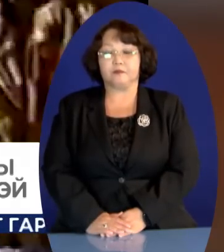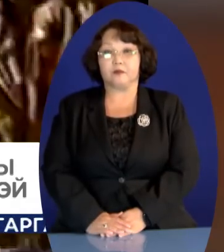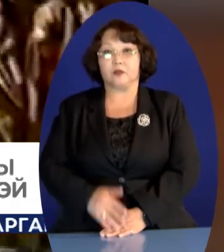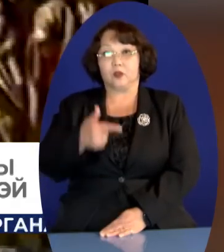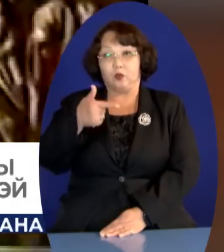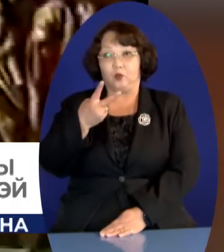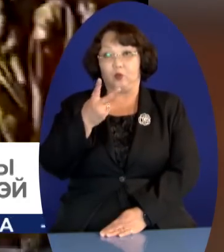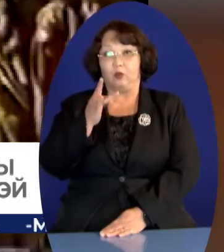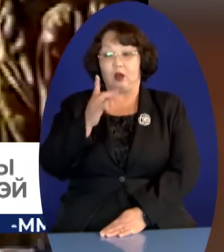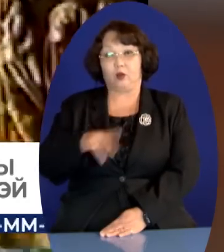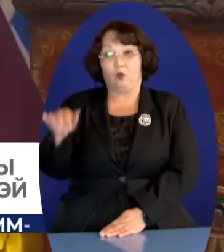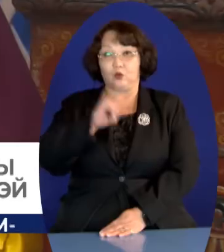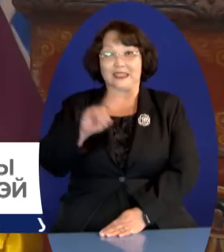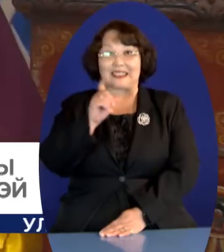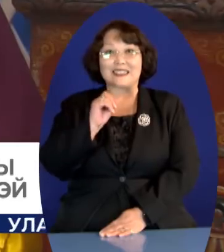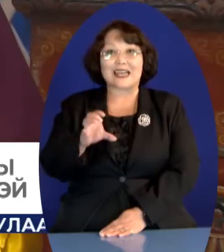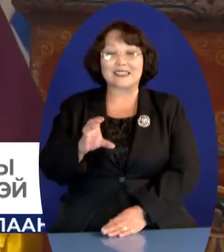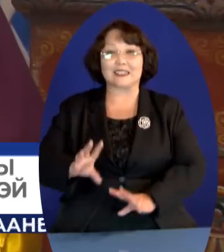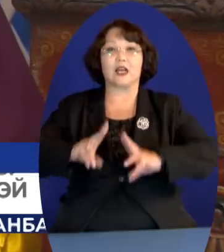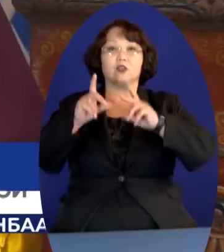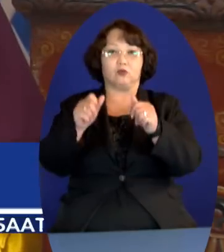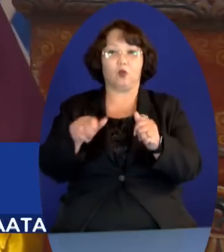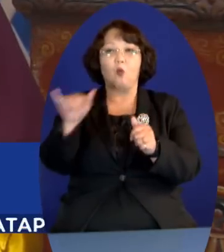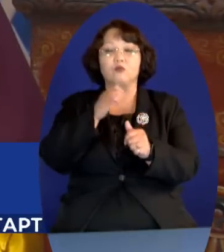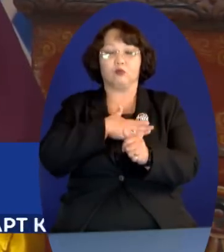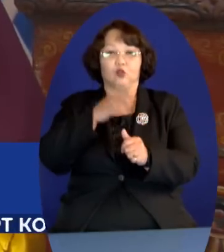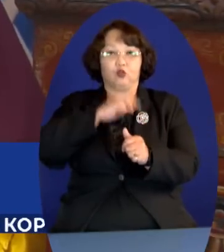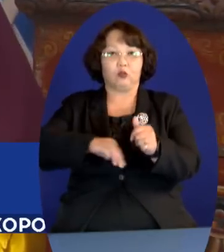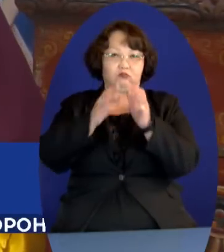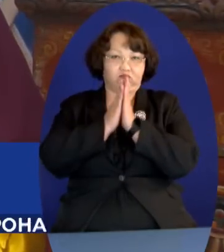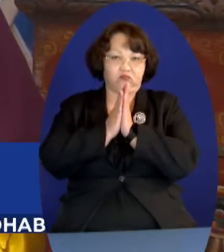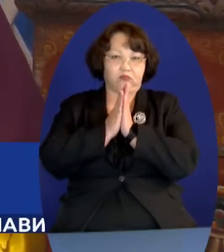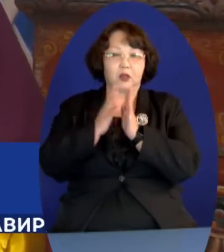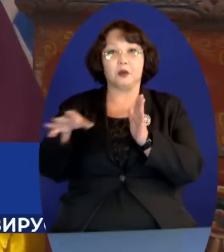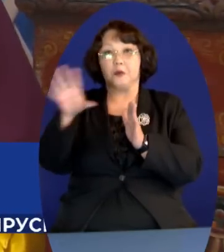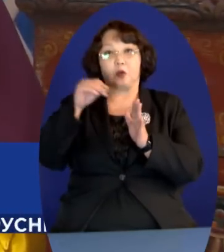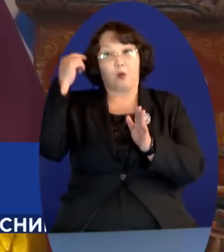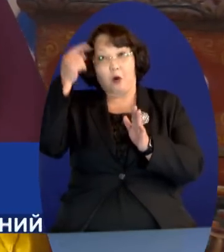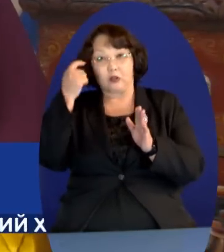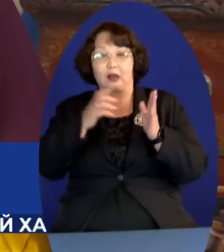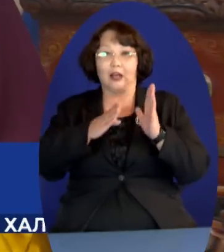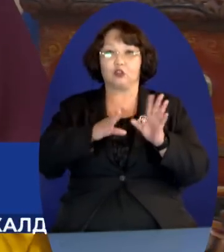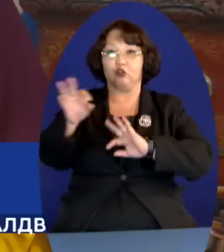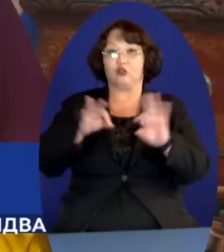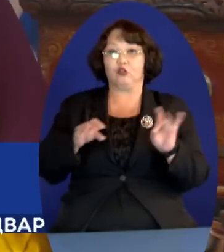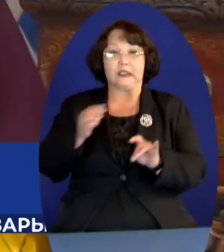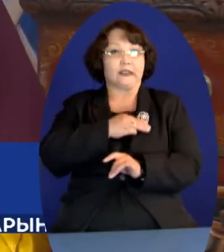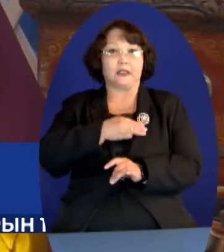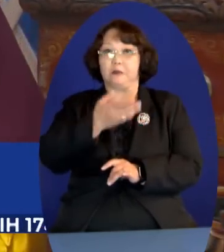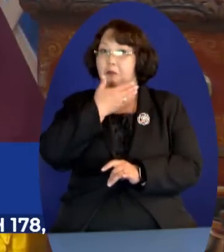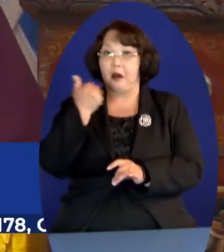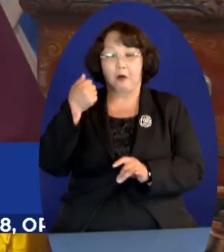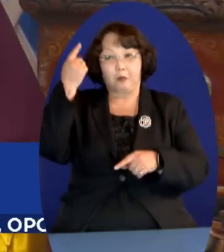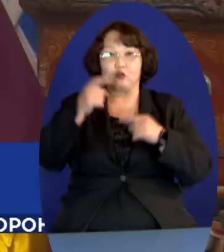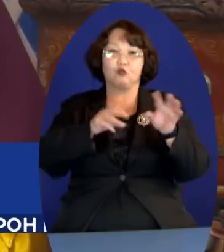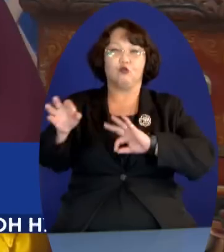Гүрэн улсын засал зам үйл юм да. Бид нар бол өөрснөө ийм ч үзэлтэй, тийм ч үзэлтэй аль эсвэл шашингүй үйлдэлтэй ч гэдэг юм уу тэгж